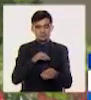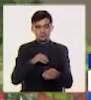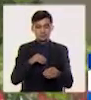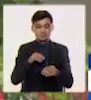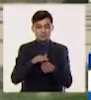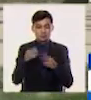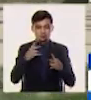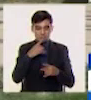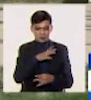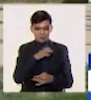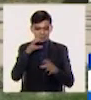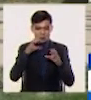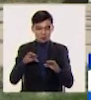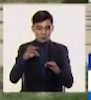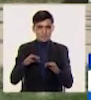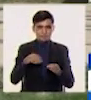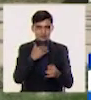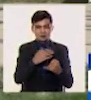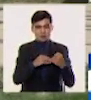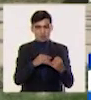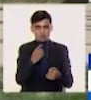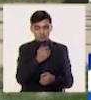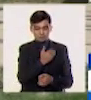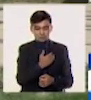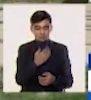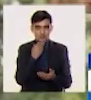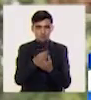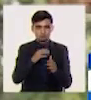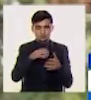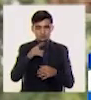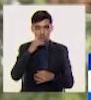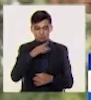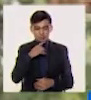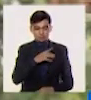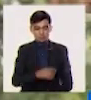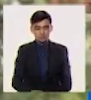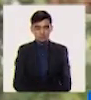сұрайды. Мұндай жағдайда заң тұтастай жерді мұқтаждыққа алуды міндеттейді деп отыр.